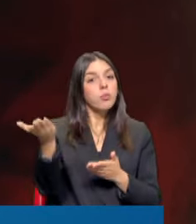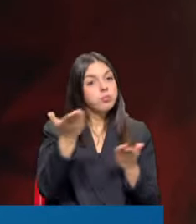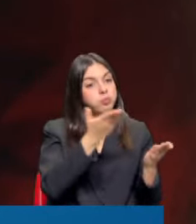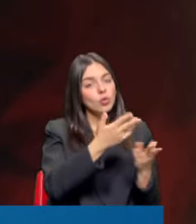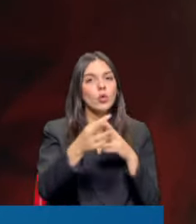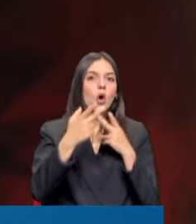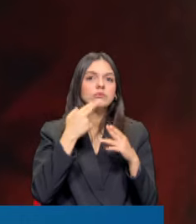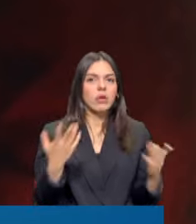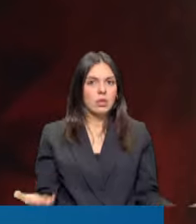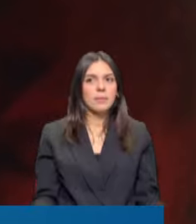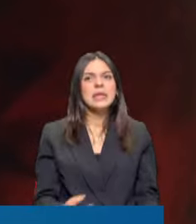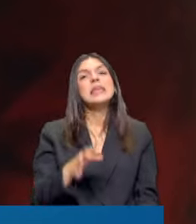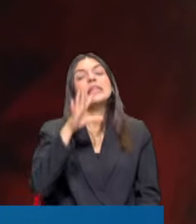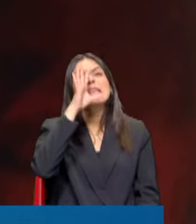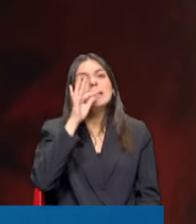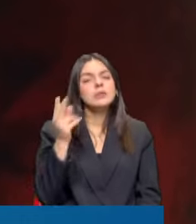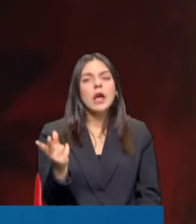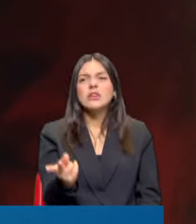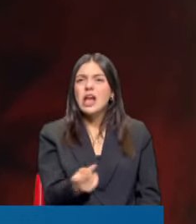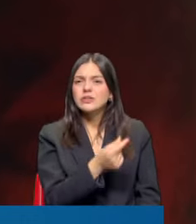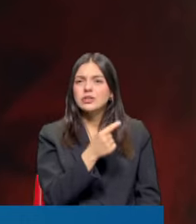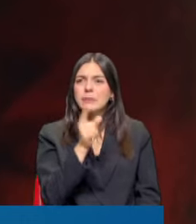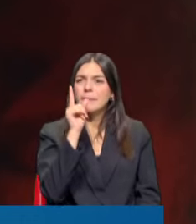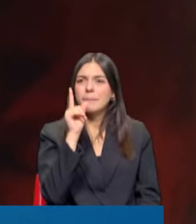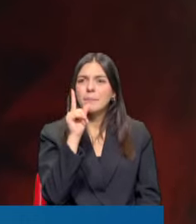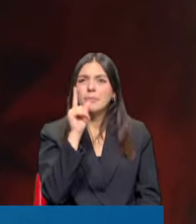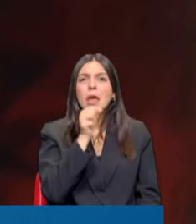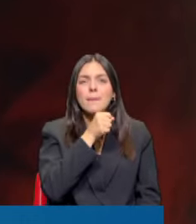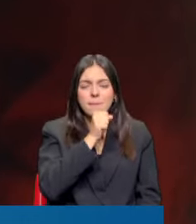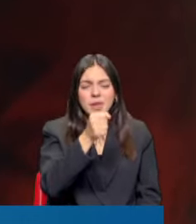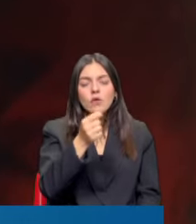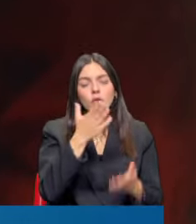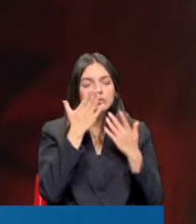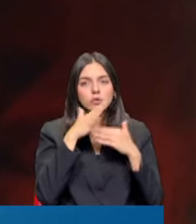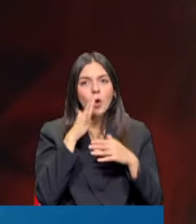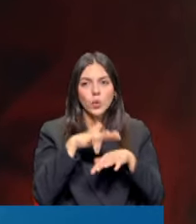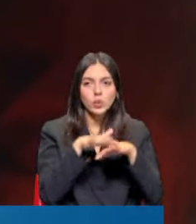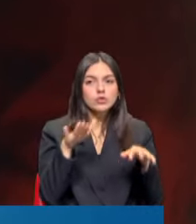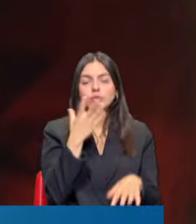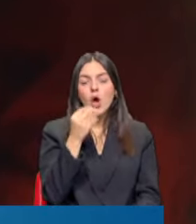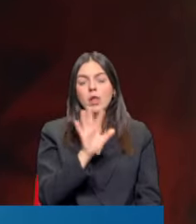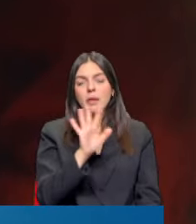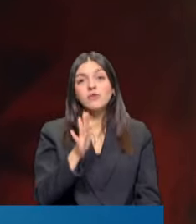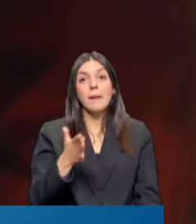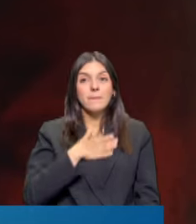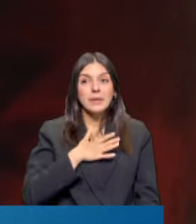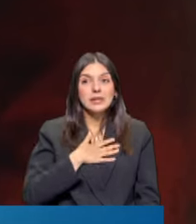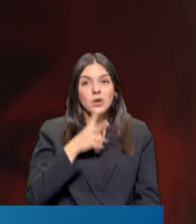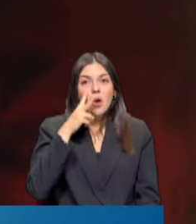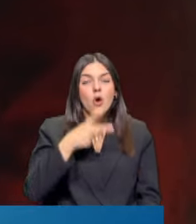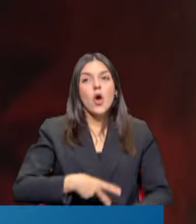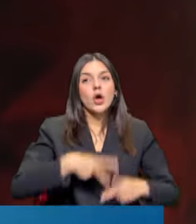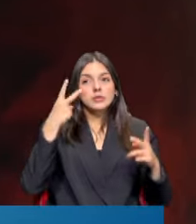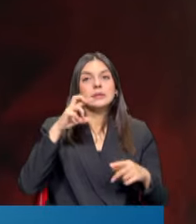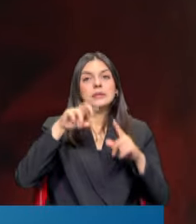buyuracak, konuşacak. Kimseden kaçıracak mikrofonumuz, kürsümüz olmayacak. Biz